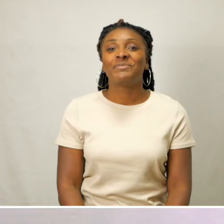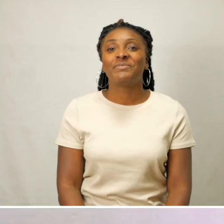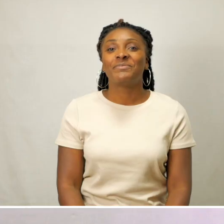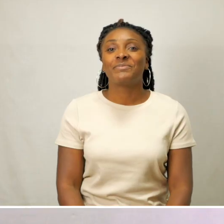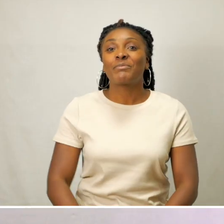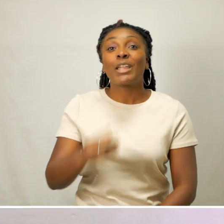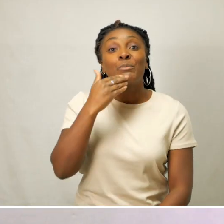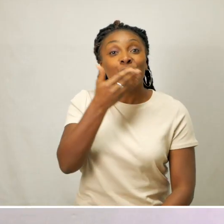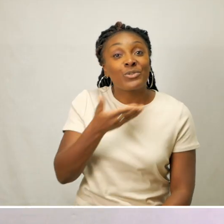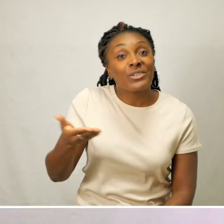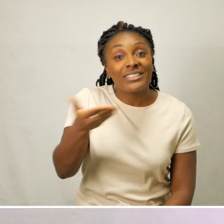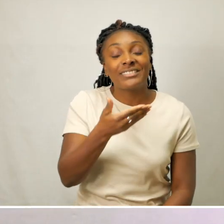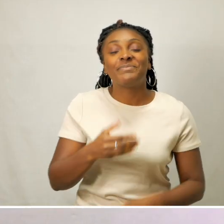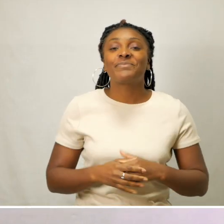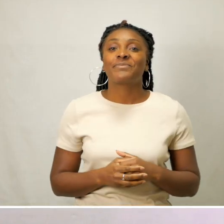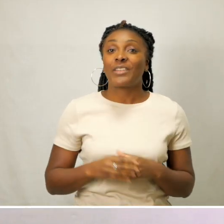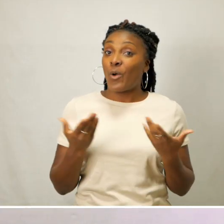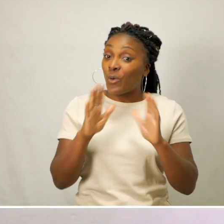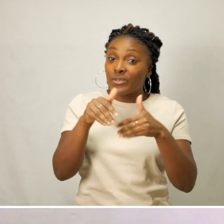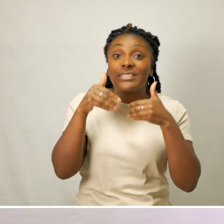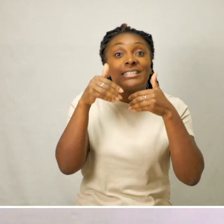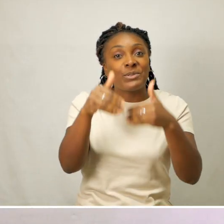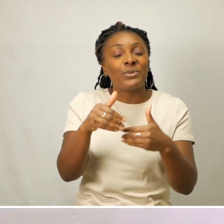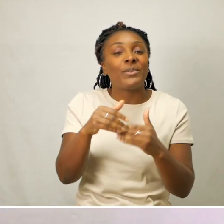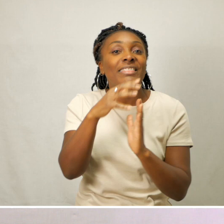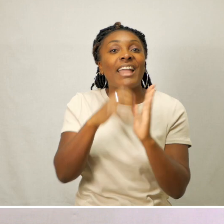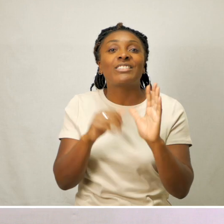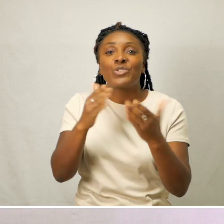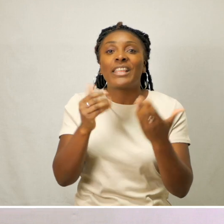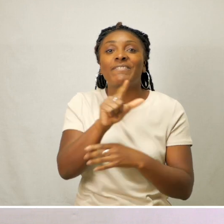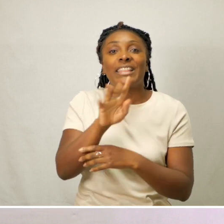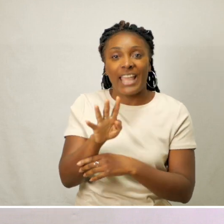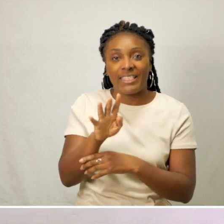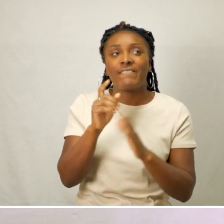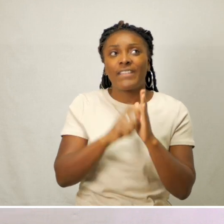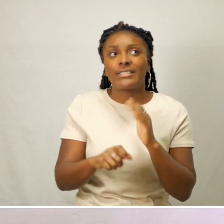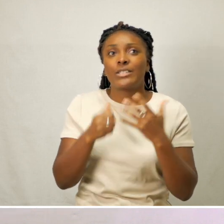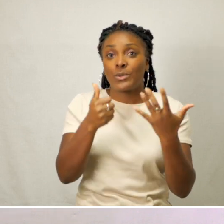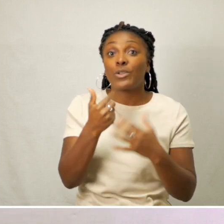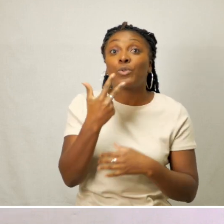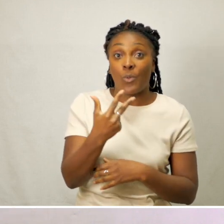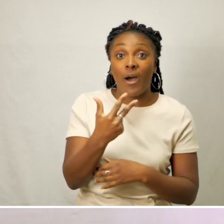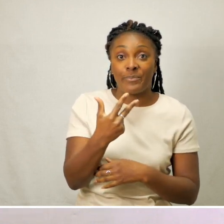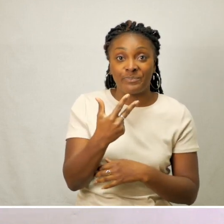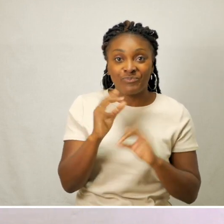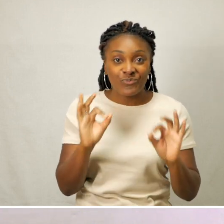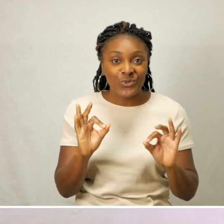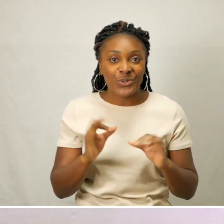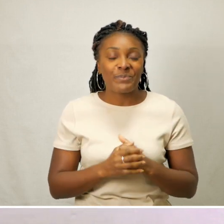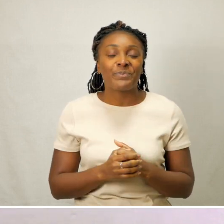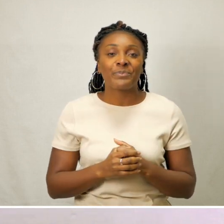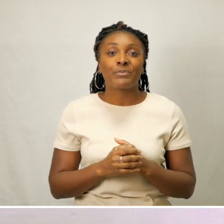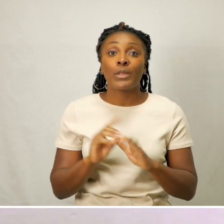Bonjour à tous et à toutes. Voilà, on va continuer le texte de Genèse 24, verset 63. Un